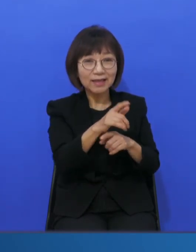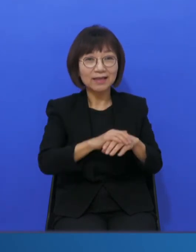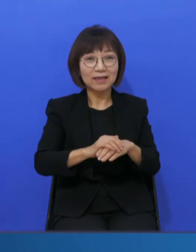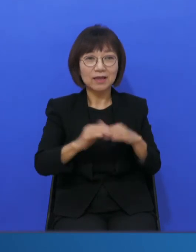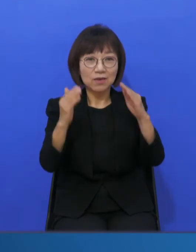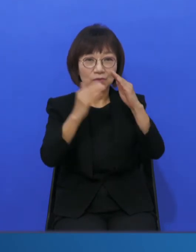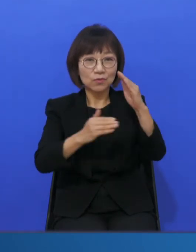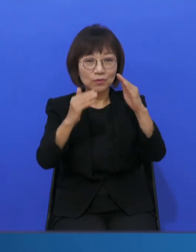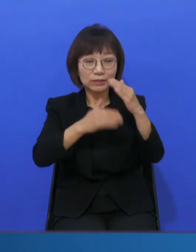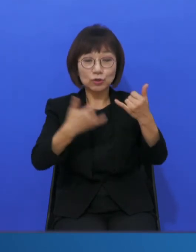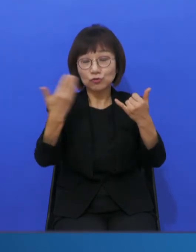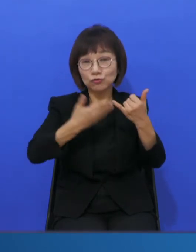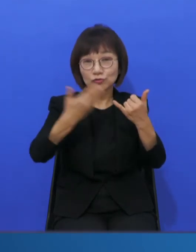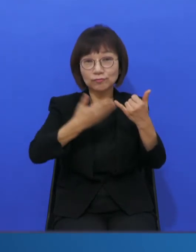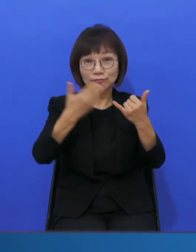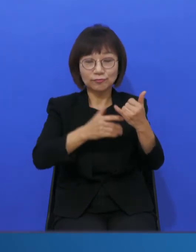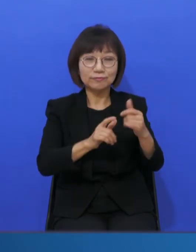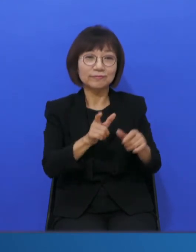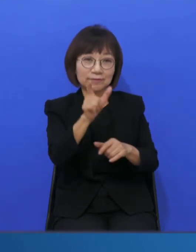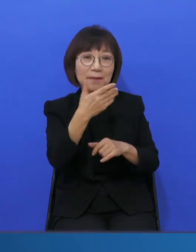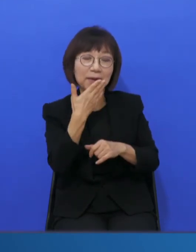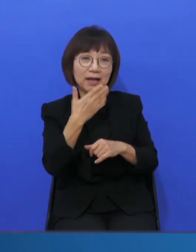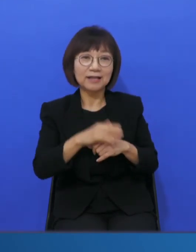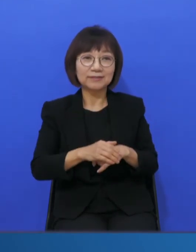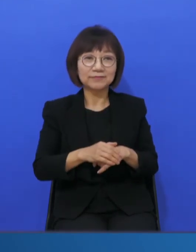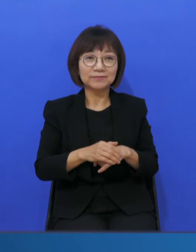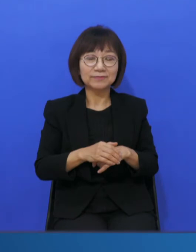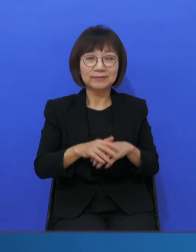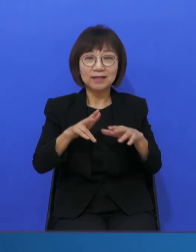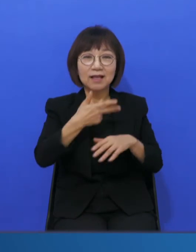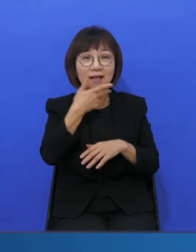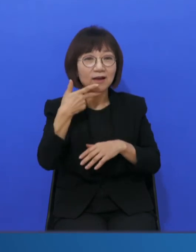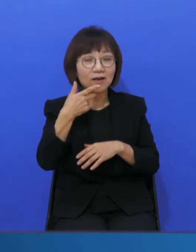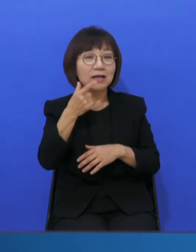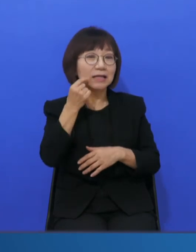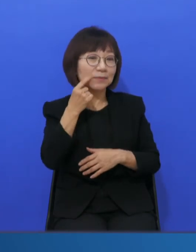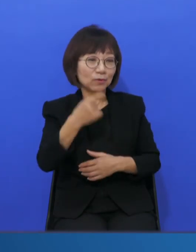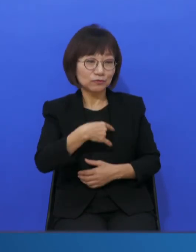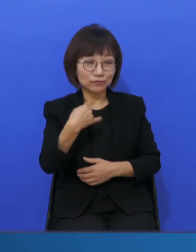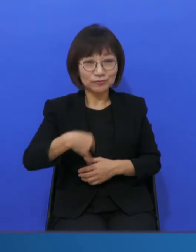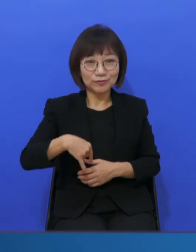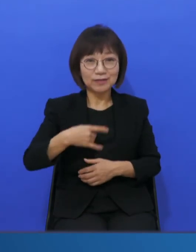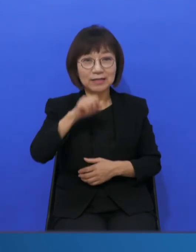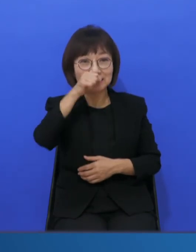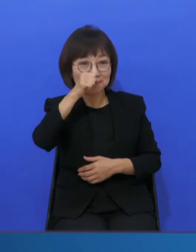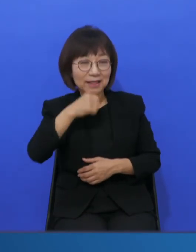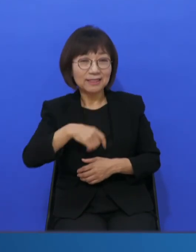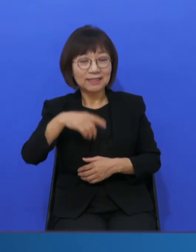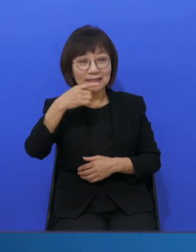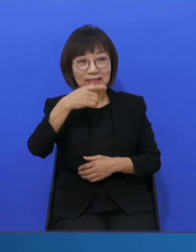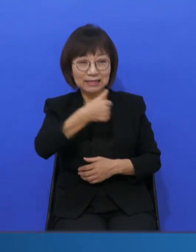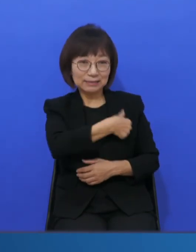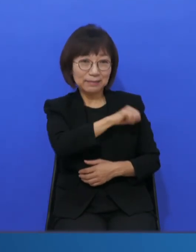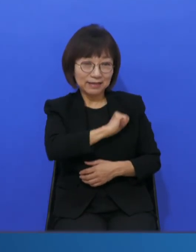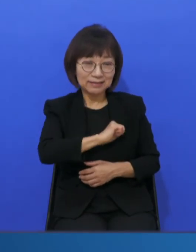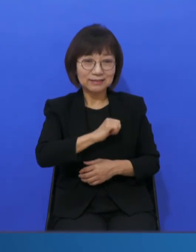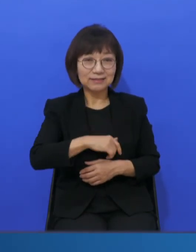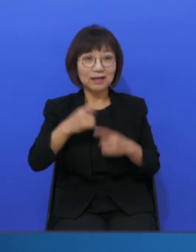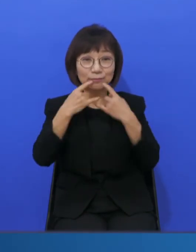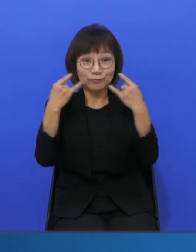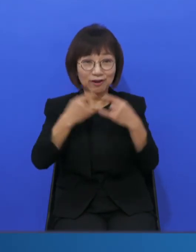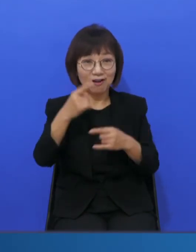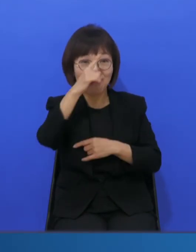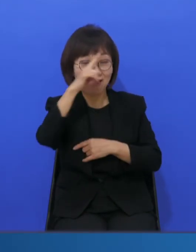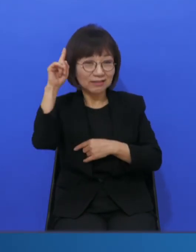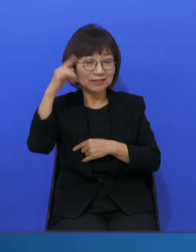공식 유튜브 채널에도 접속할 수 있습니다. 현재 영어와 일본어, 중국어, 대만어, 스페인어, 불어,